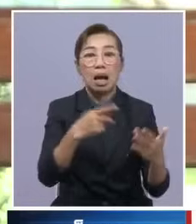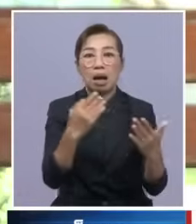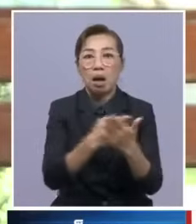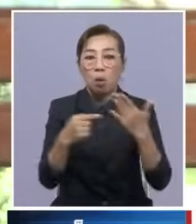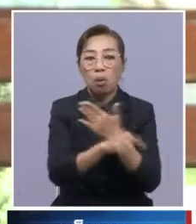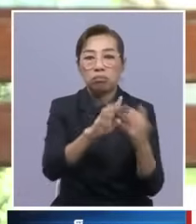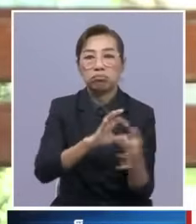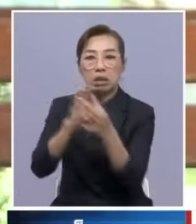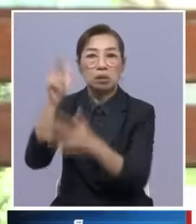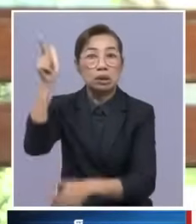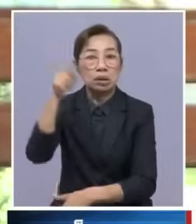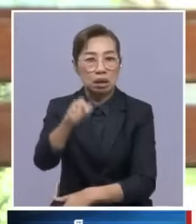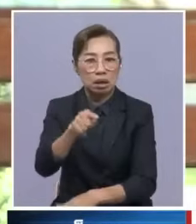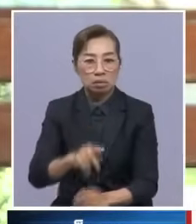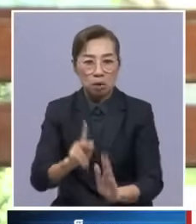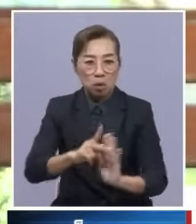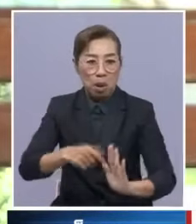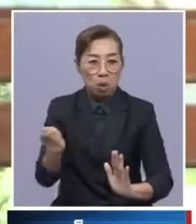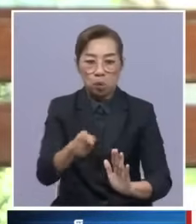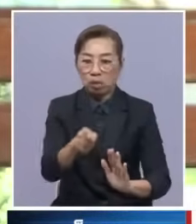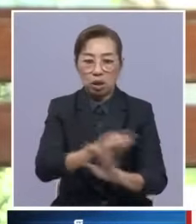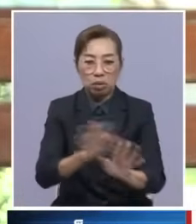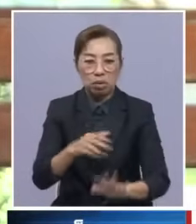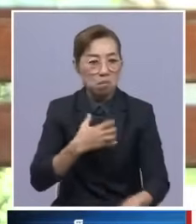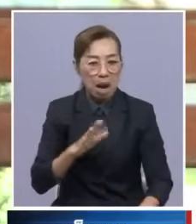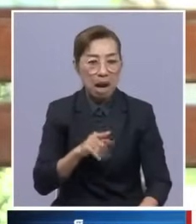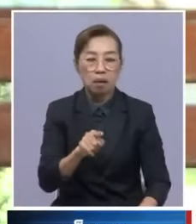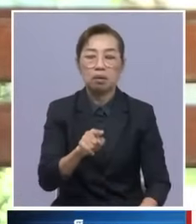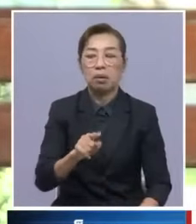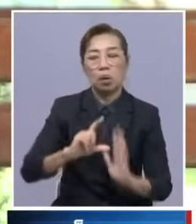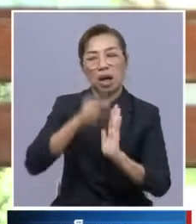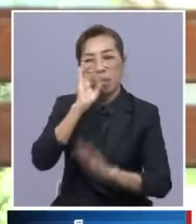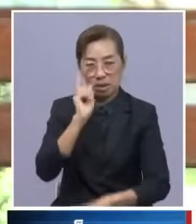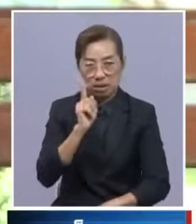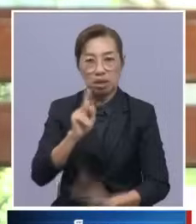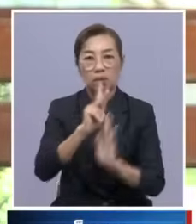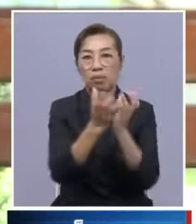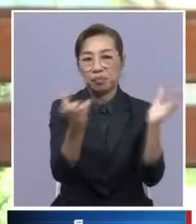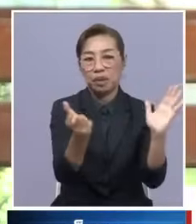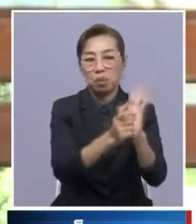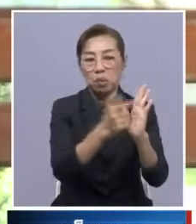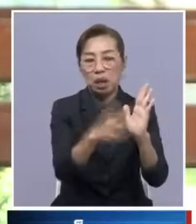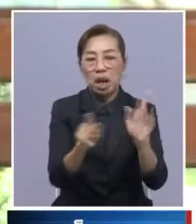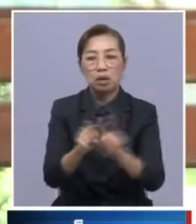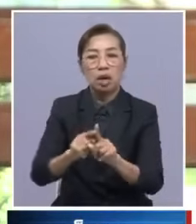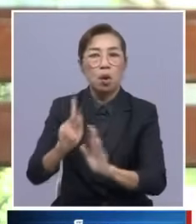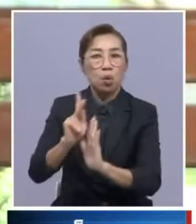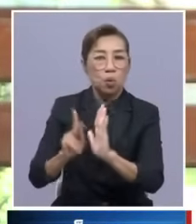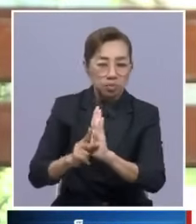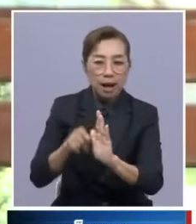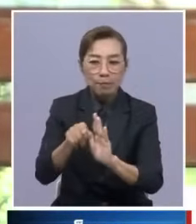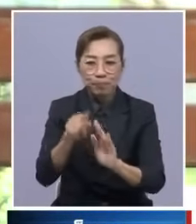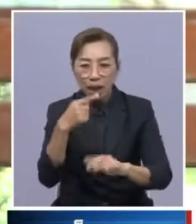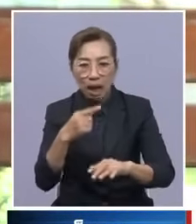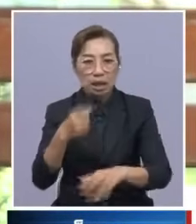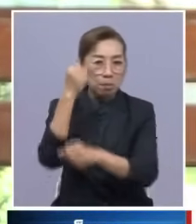งคุณสรวงก็บอกว่าจริงๆอยู่ในรัฐธรรมนูญอยู่แล้วการร่างพรบนิรโทษกรรมขึ้นมาเพื่อให้เกิดประโยชน์สูงสุดกับประเทศโด